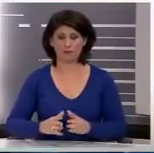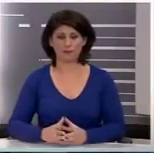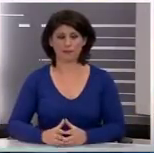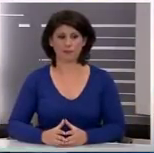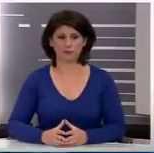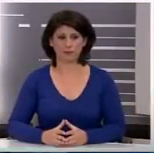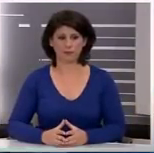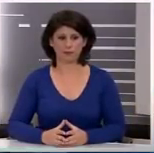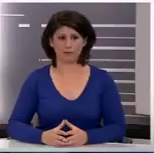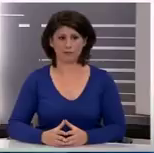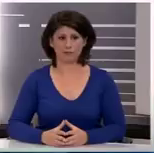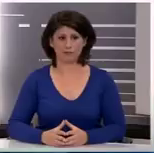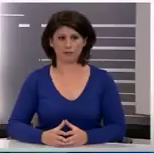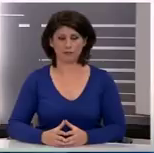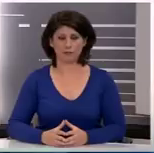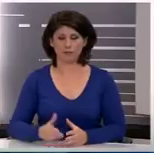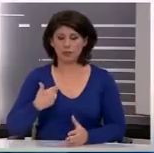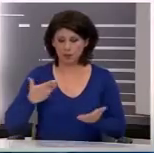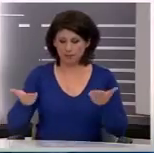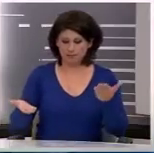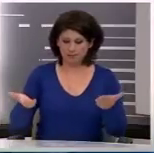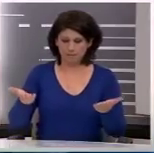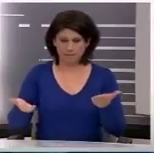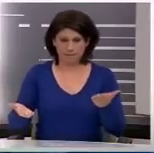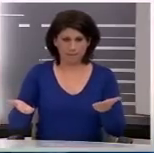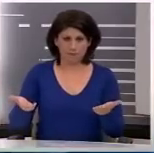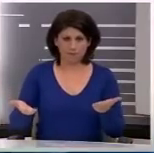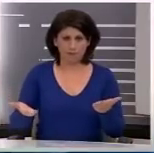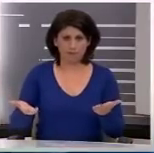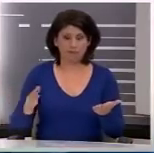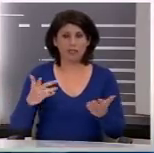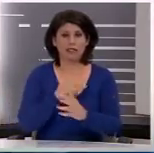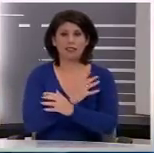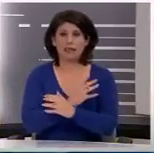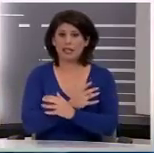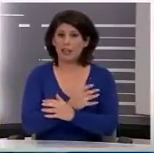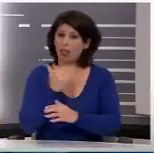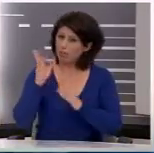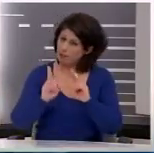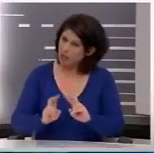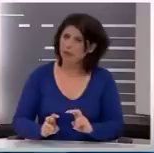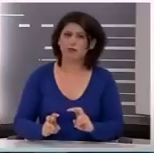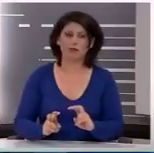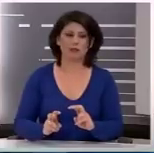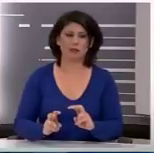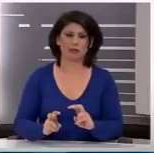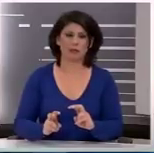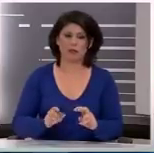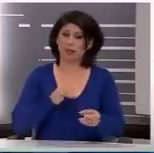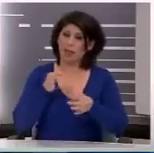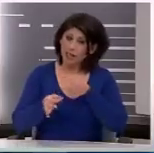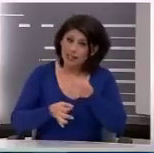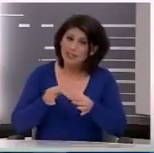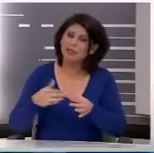και ενώ ήμασταν μπροστά στο δίλημα γιατί η εισαγγελέας θα ψάξει και θα